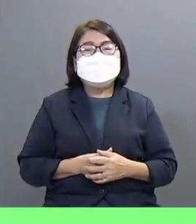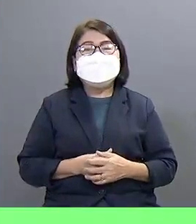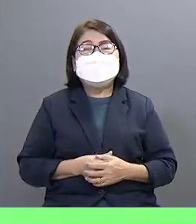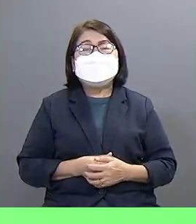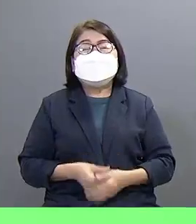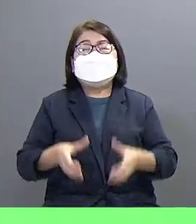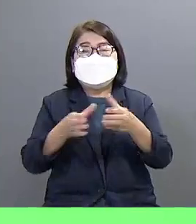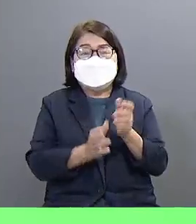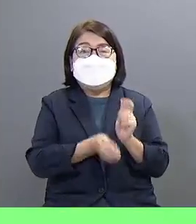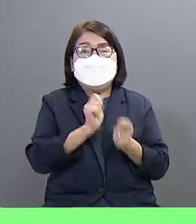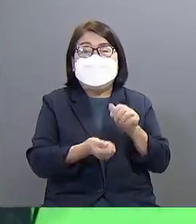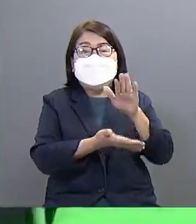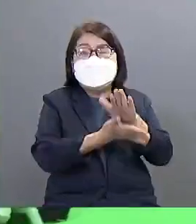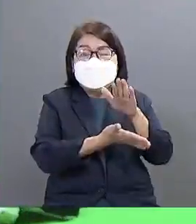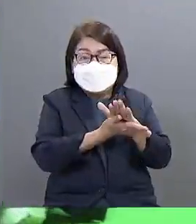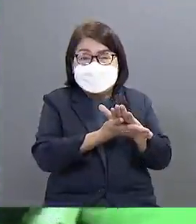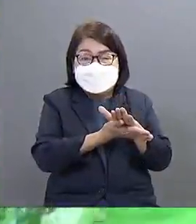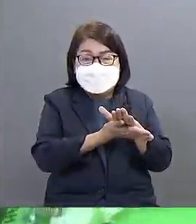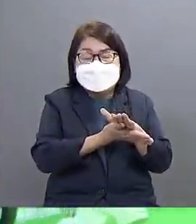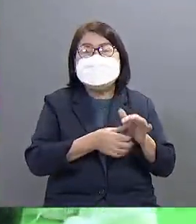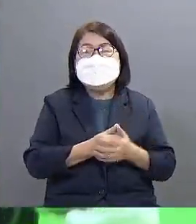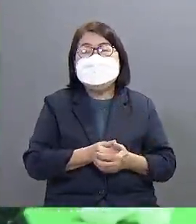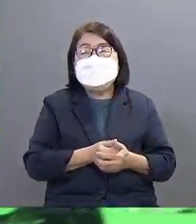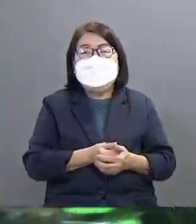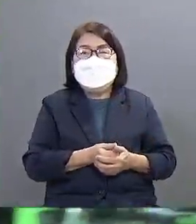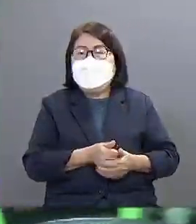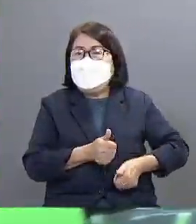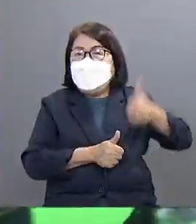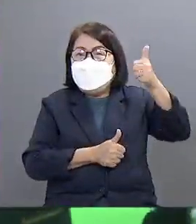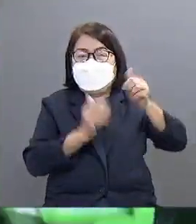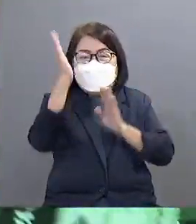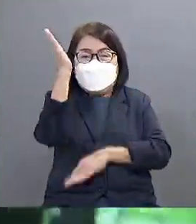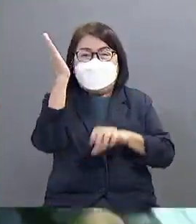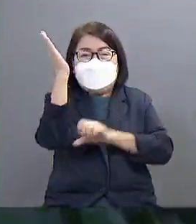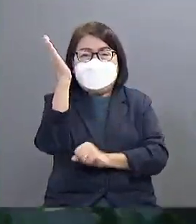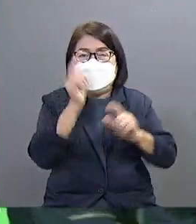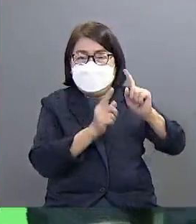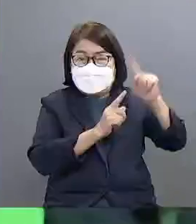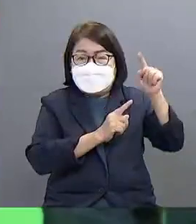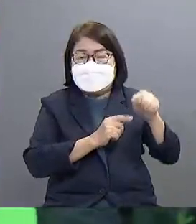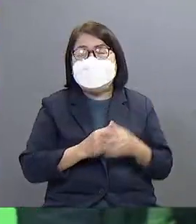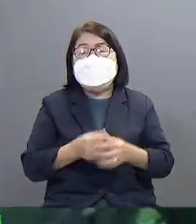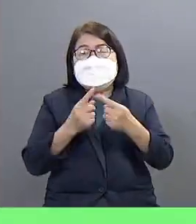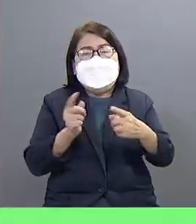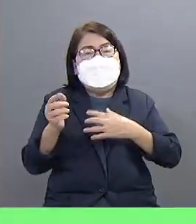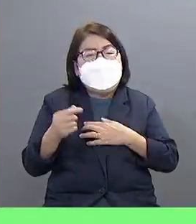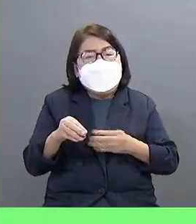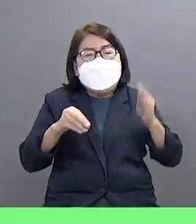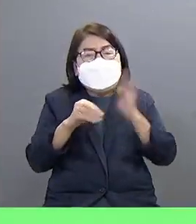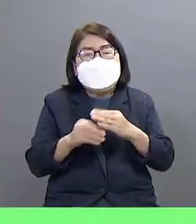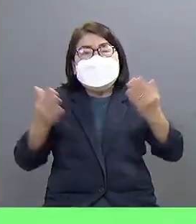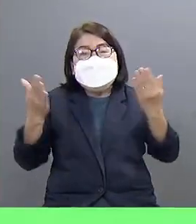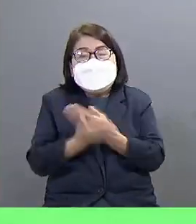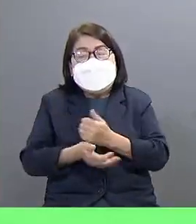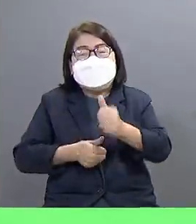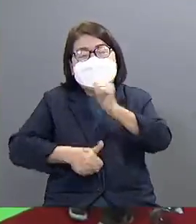รงเรียนวรนารีเฉลิมถือว่าเป็นหนึ่งในแนวหน้าของจังหวัดสงขลาค่ะการจะต่อยอดเพิ่มประเภท Drumline Battle จึงไม่ใช่เ